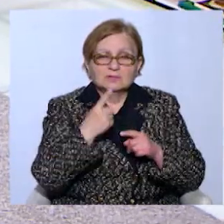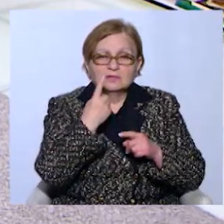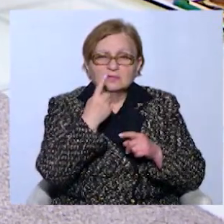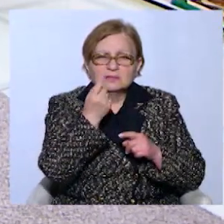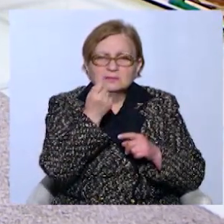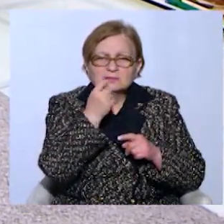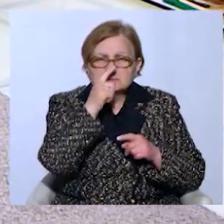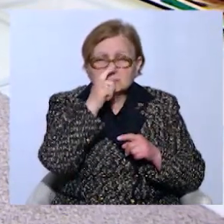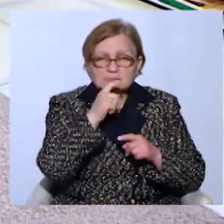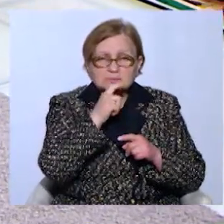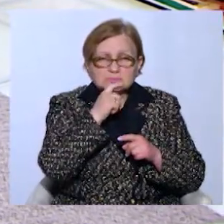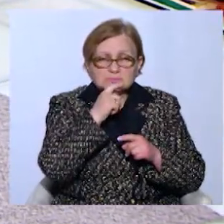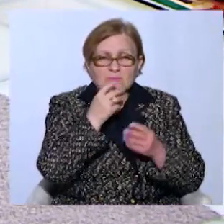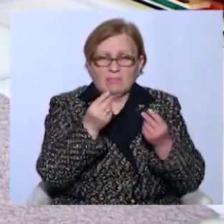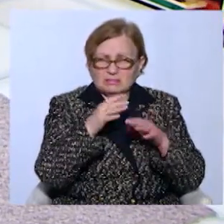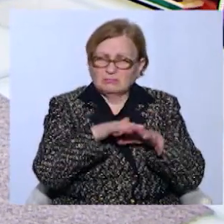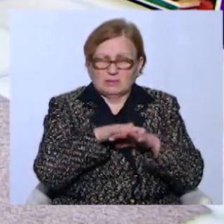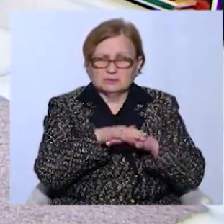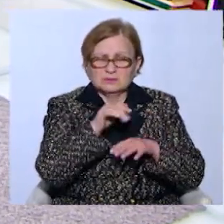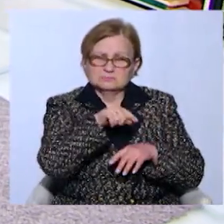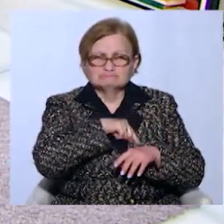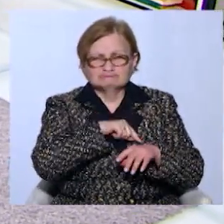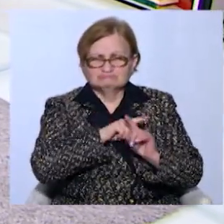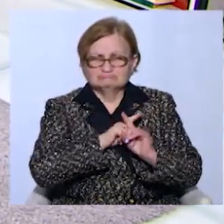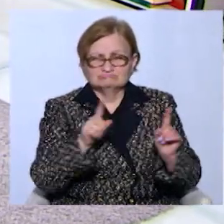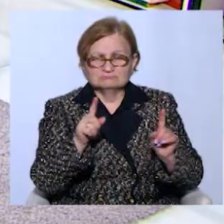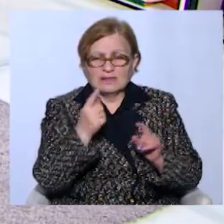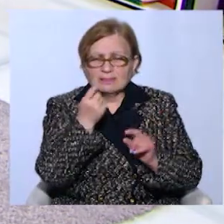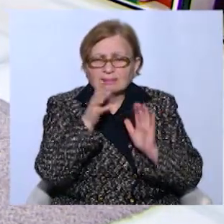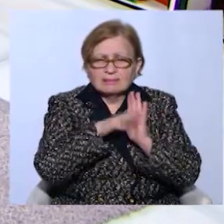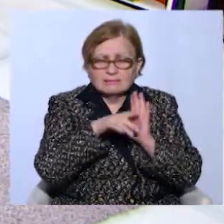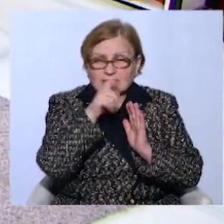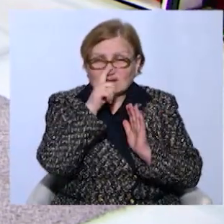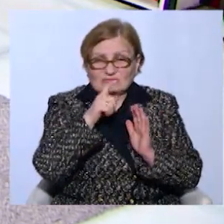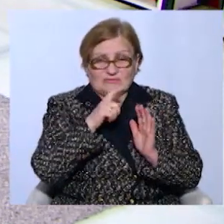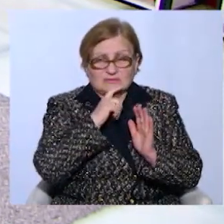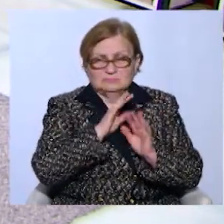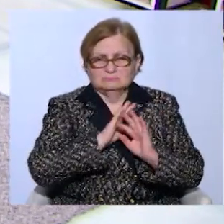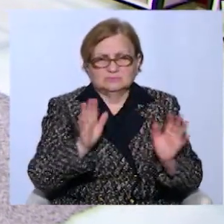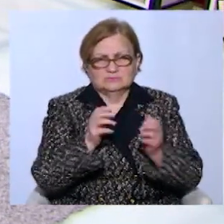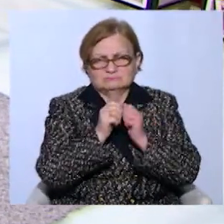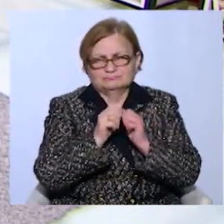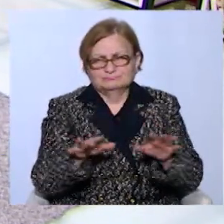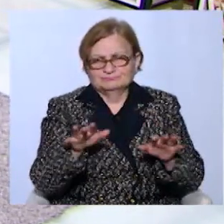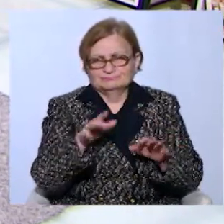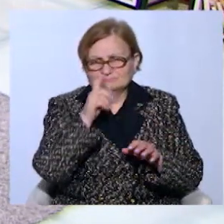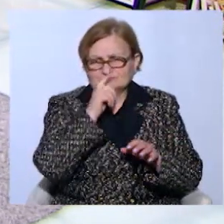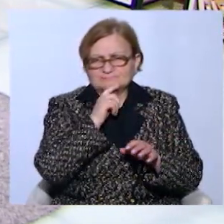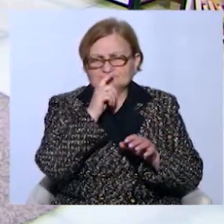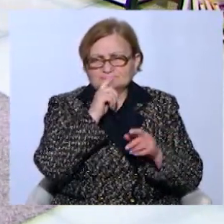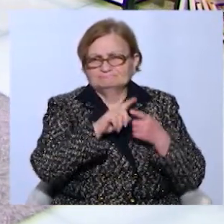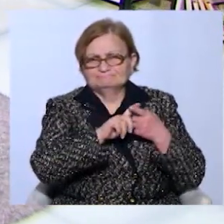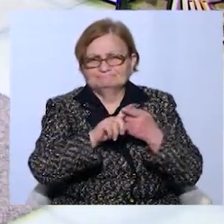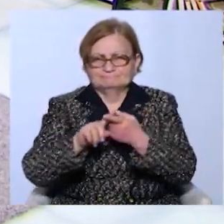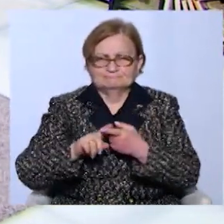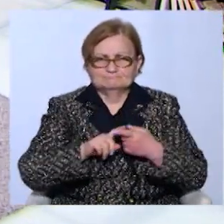გაუგებარი საკითხის კი მათემატიკაში, აი ესეთი აქ ამ მათემატიკას თავისი სპეციფიკა, მithkhვი ბევრი რაღაც მეცნიერებისგან განსხვავებით,